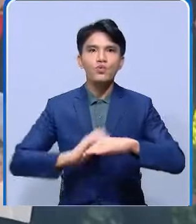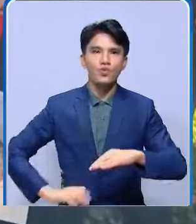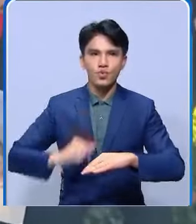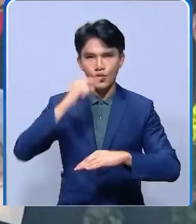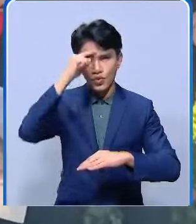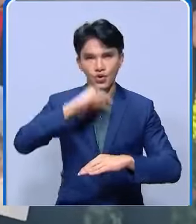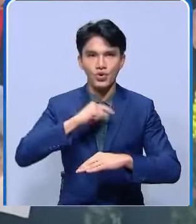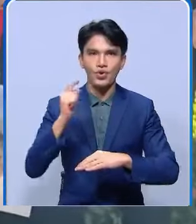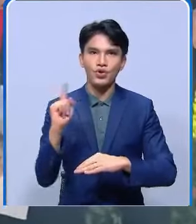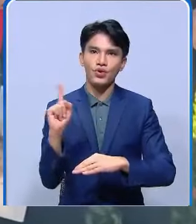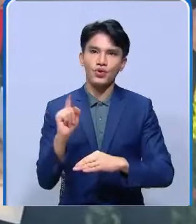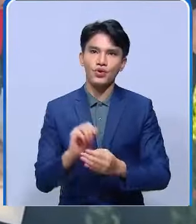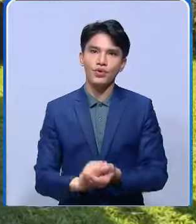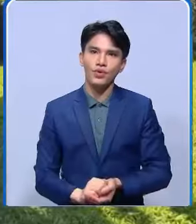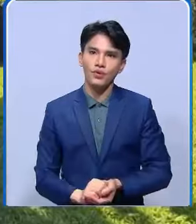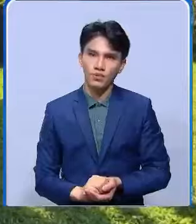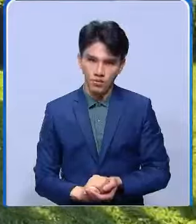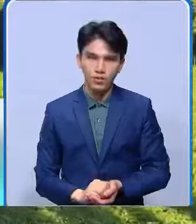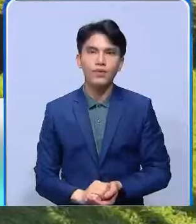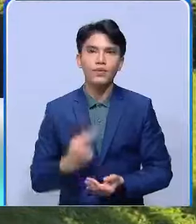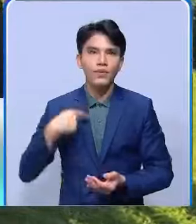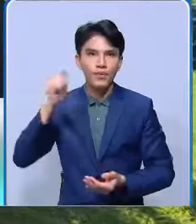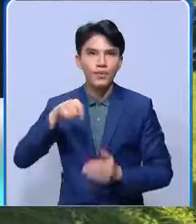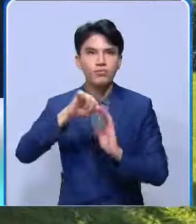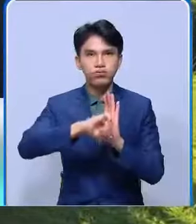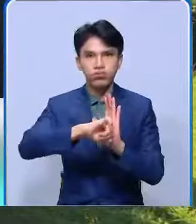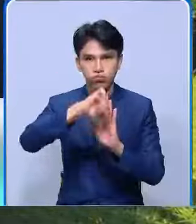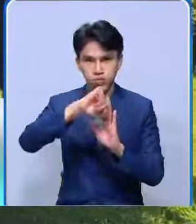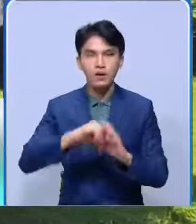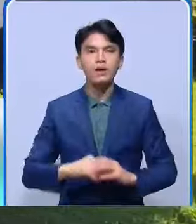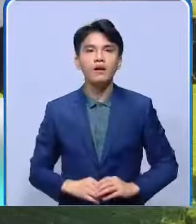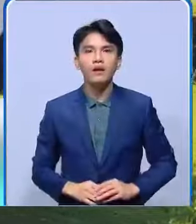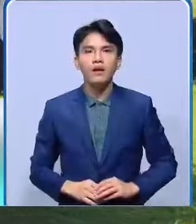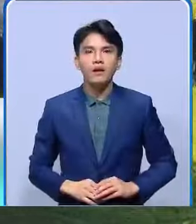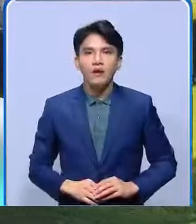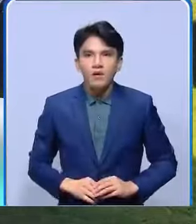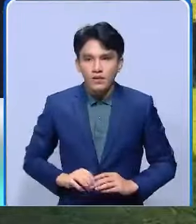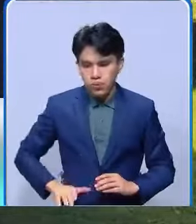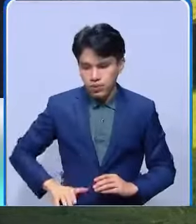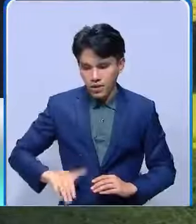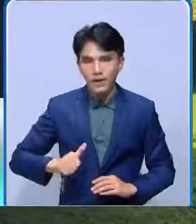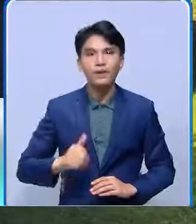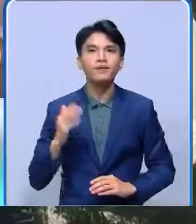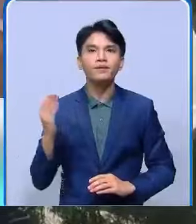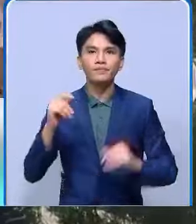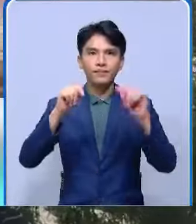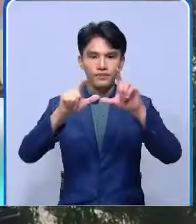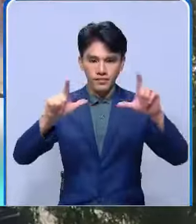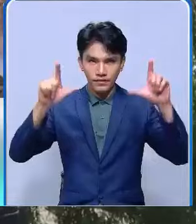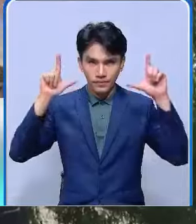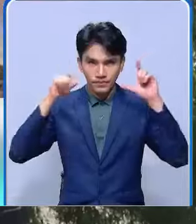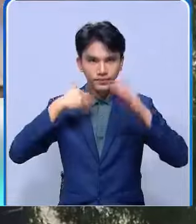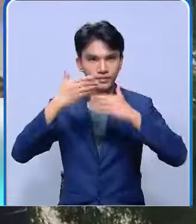ไทยแลนดเาะติดการพิจารณาคดีของศาลจังหวัดเชียงใหม่ในคดีที่เตี้ยหมาขาสั้นพันทางโด่งดังจาก